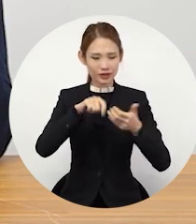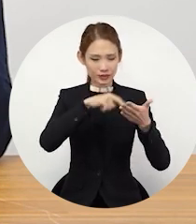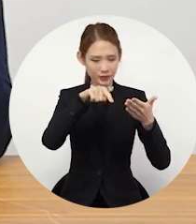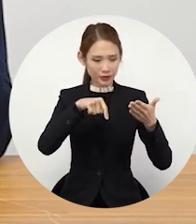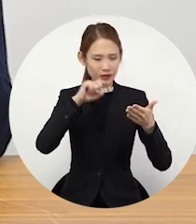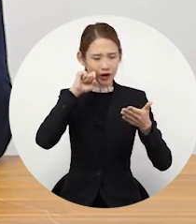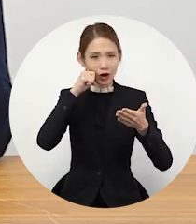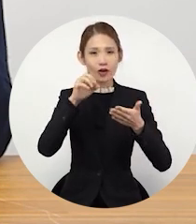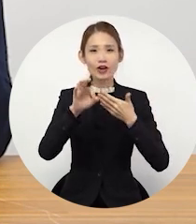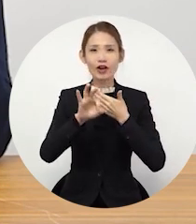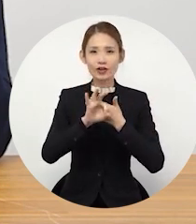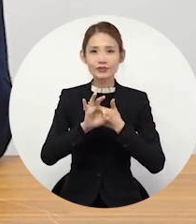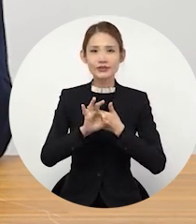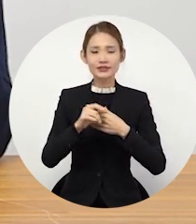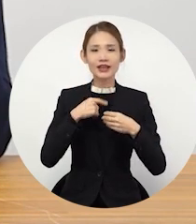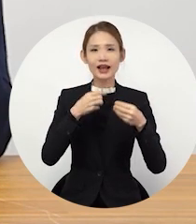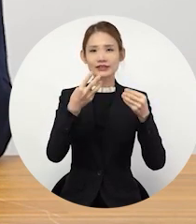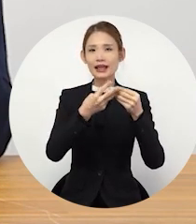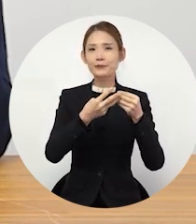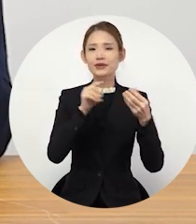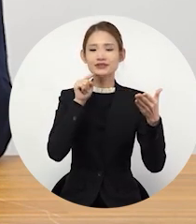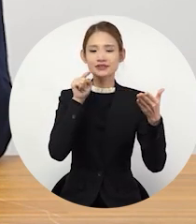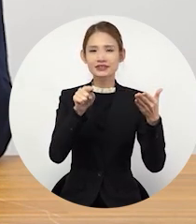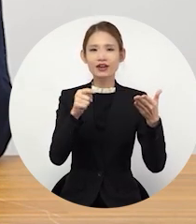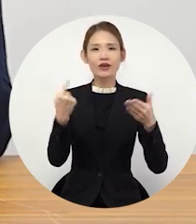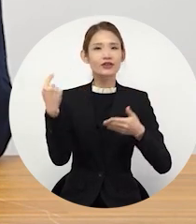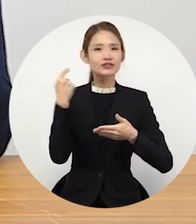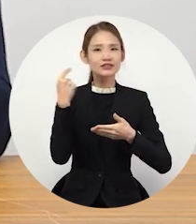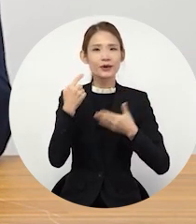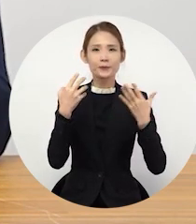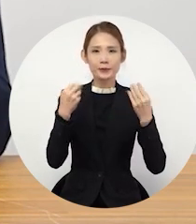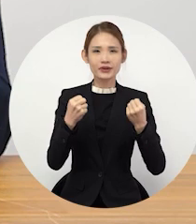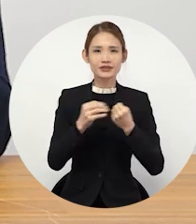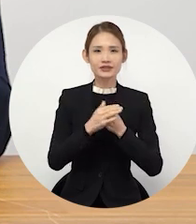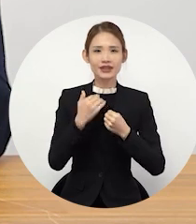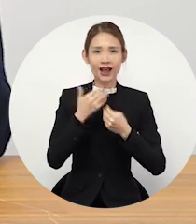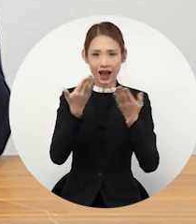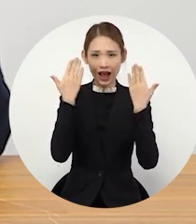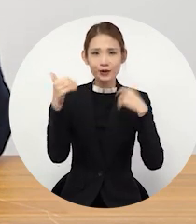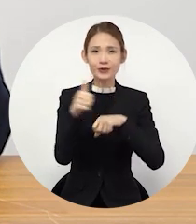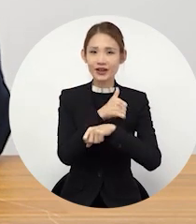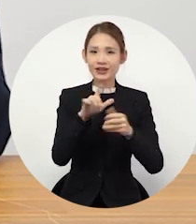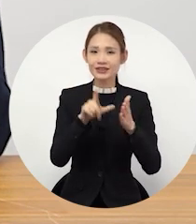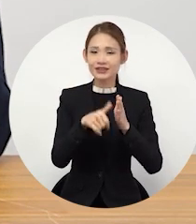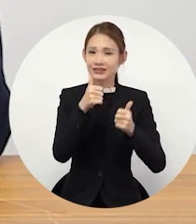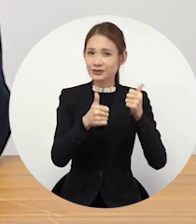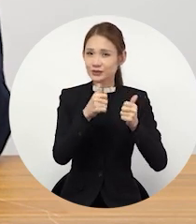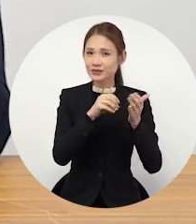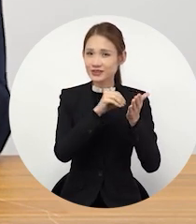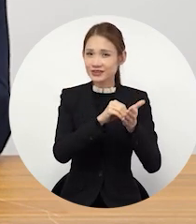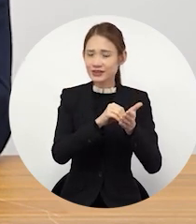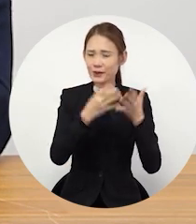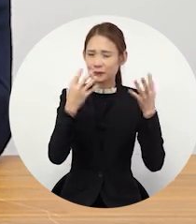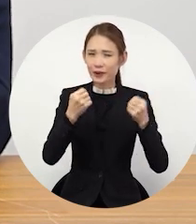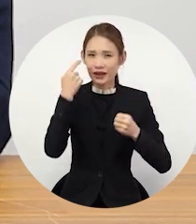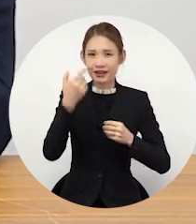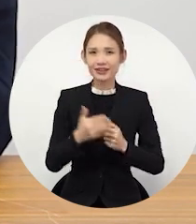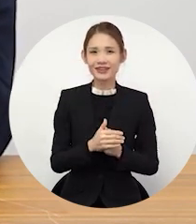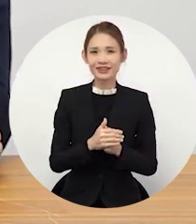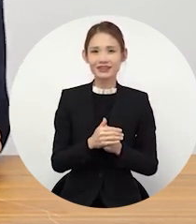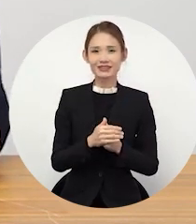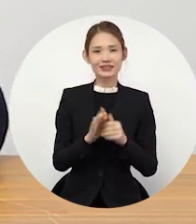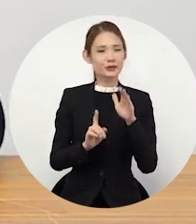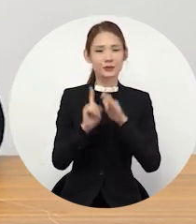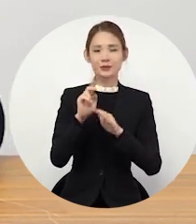어려울 경우에 네. 제가 3번을 찍으라는 얘기를 많이 들었던 것 같아요. 제 학창 시절에. 그래서 수능 점수가 높으셨나요?